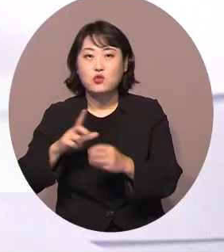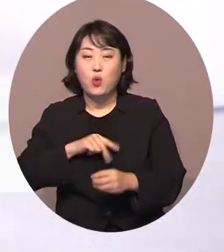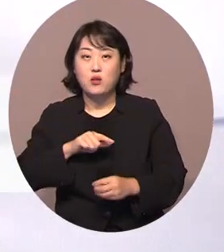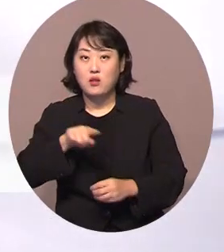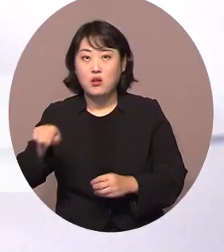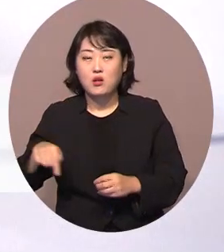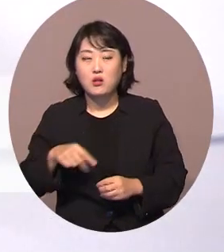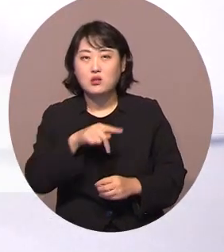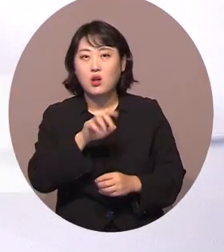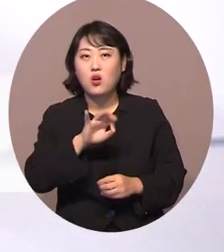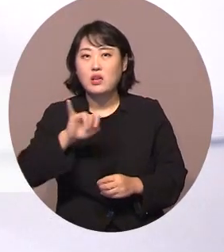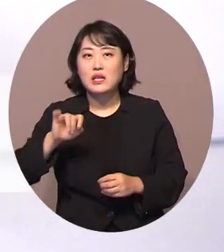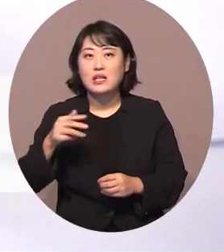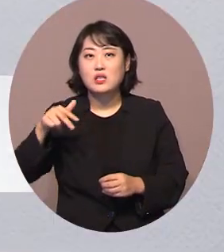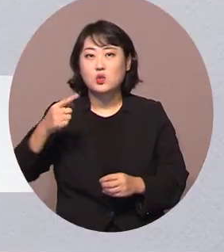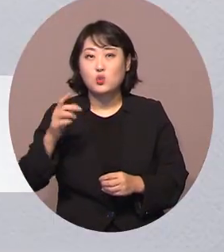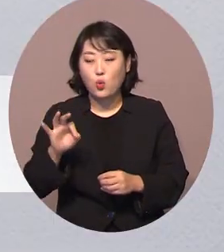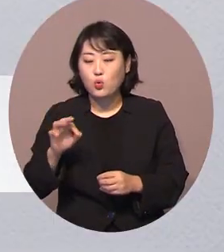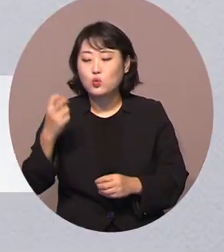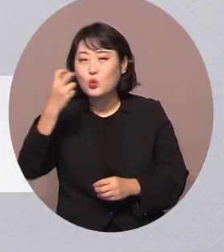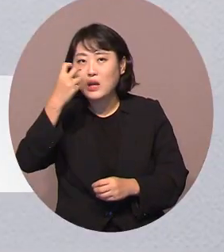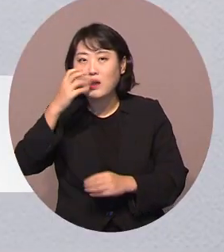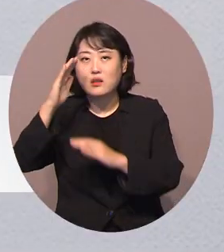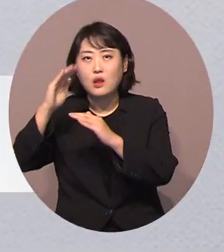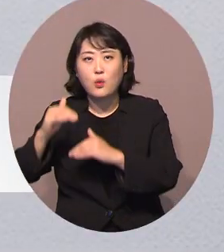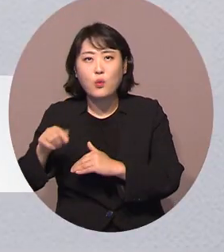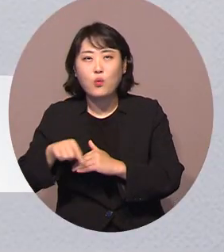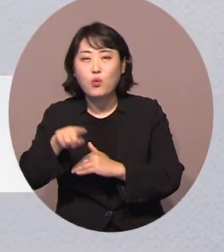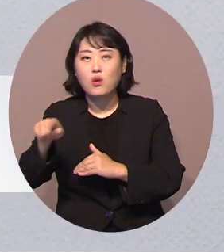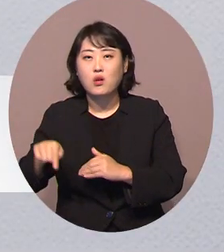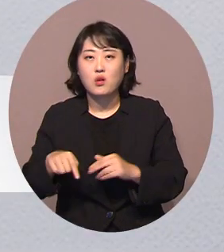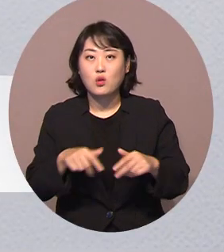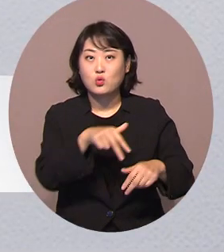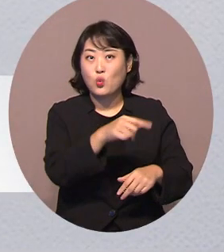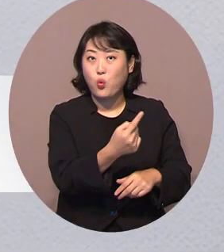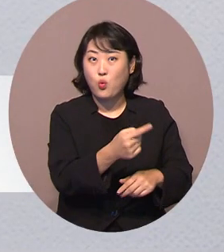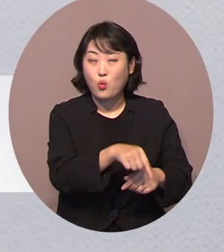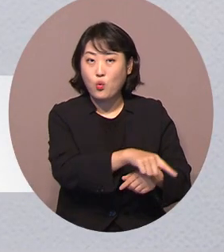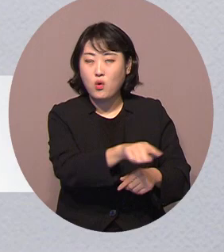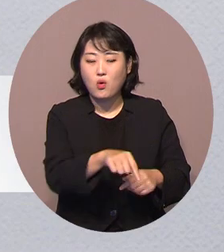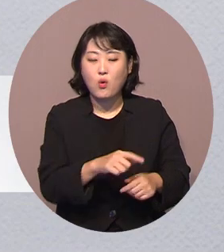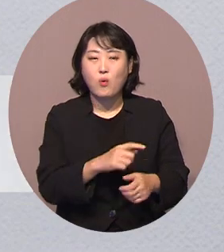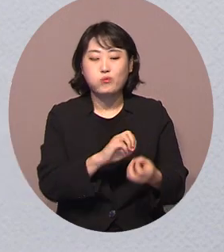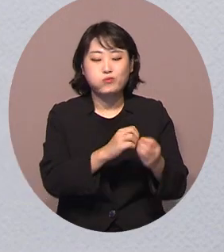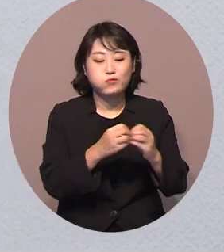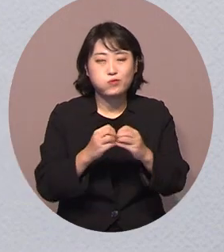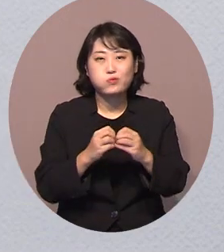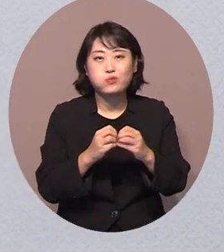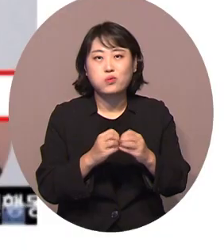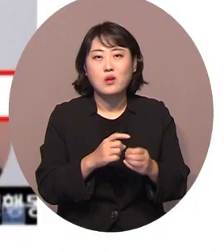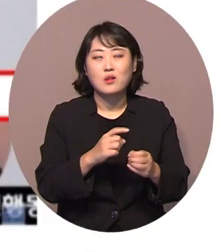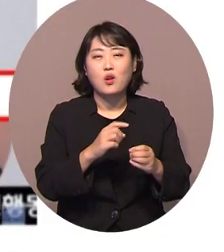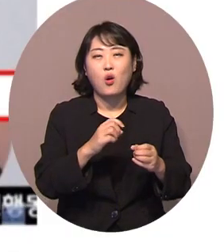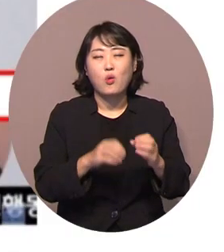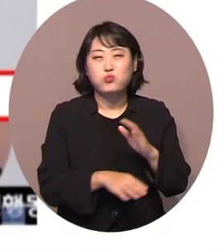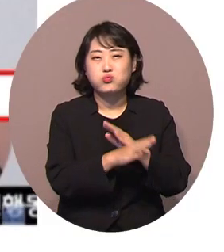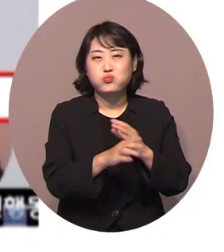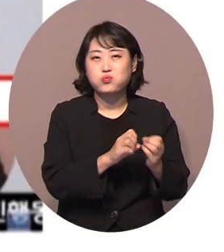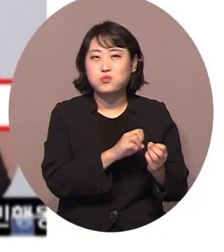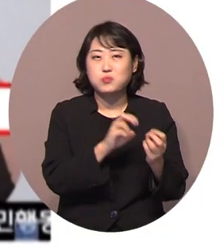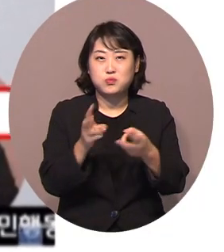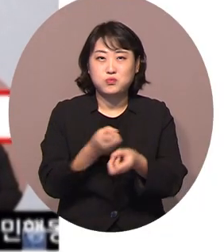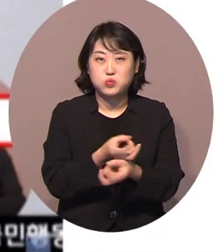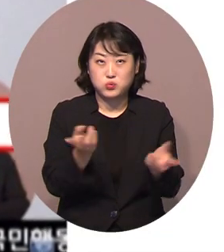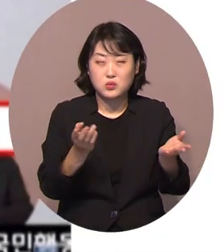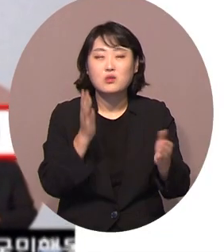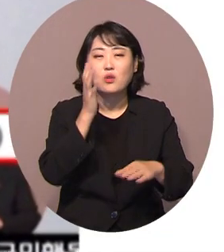관련한 매니페스토 본부 조사 보도 내용을 조후보 캠프가 왜곡해 카드 뉴스를 만들어 배포했다면 지난 달